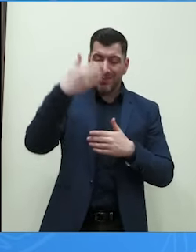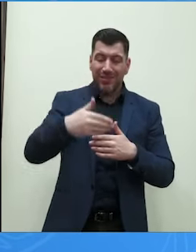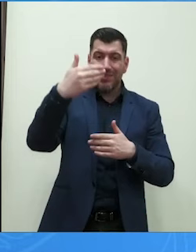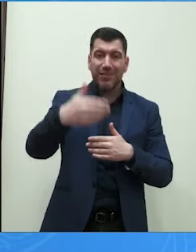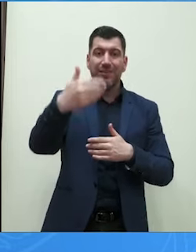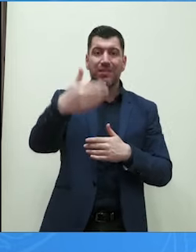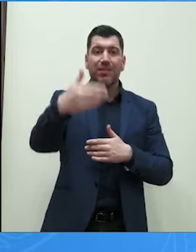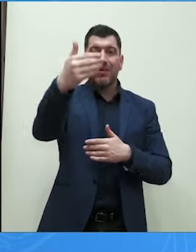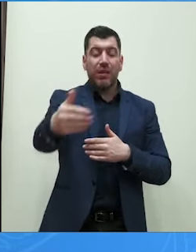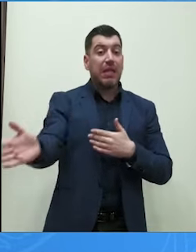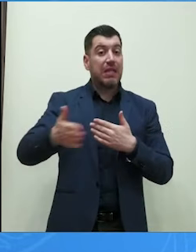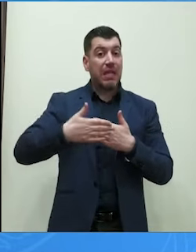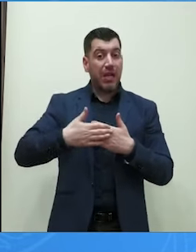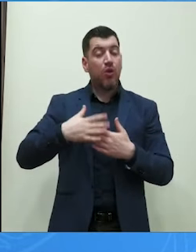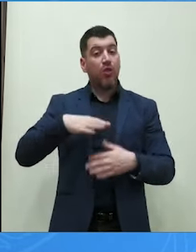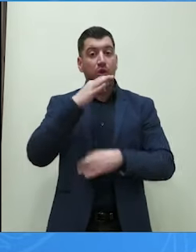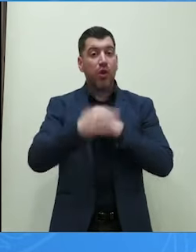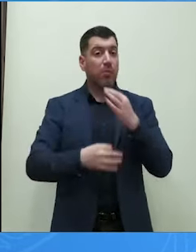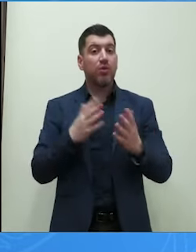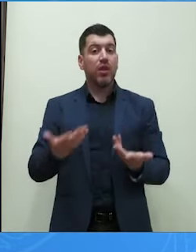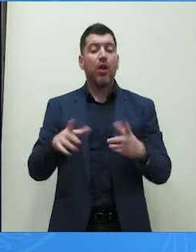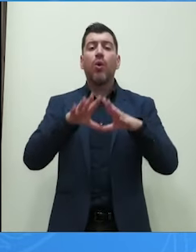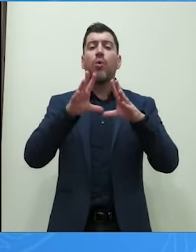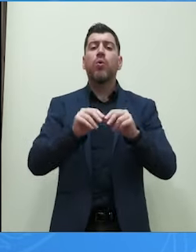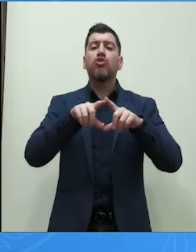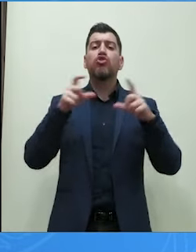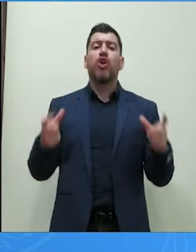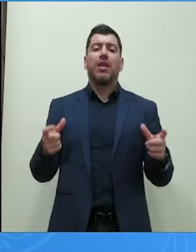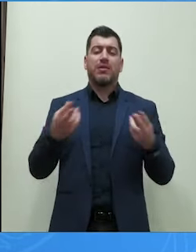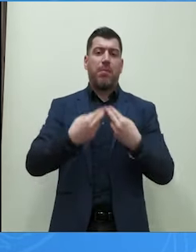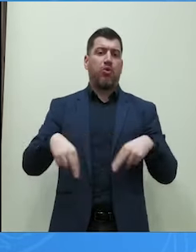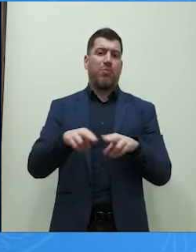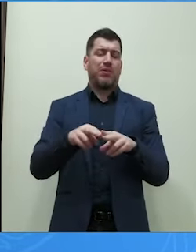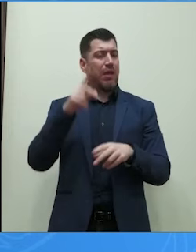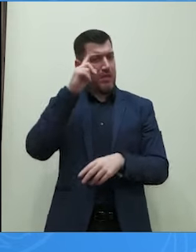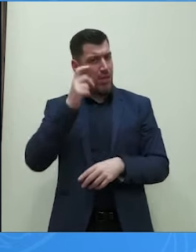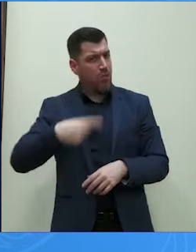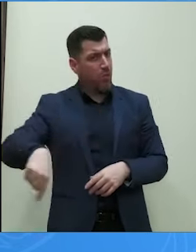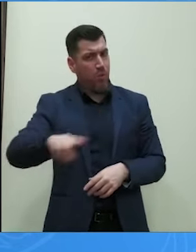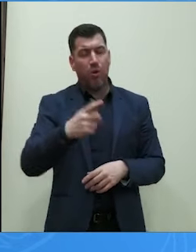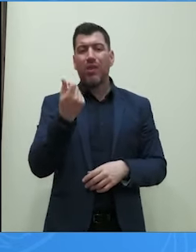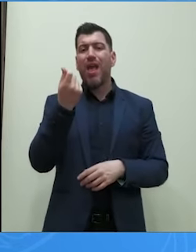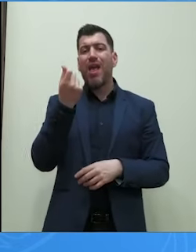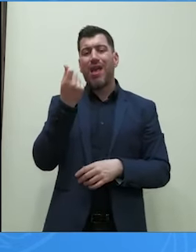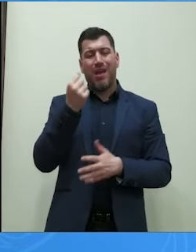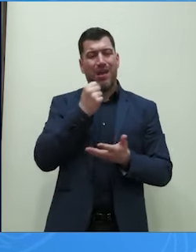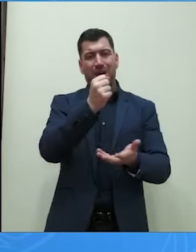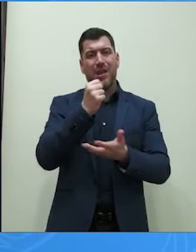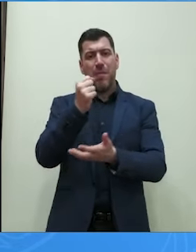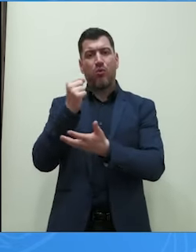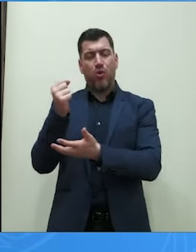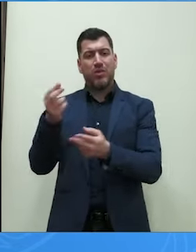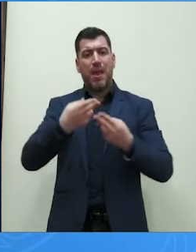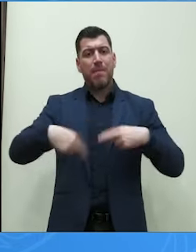σχολικές επιτροπές, και κλείνω με αυτό. Για τις σχολικές επιτροπές. Επίσης είναι γνωστή η κατάσταση. Η χρηματοδότηση των σχολικών επιτροπών από